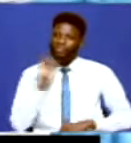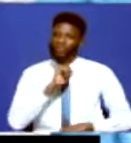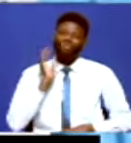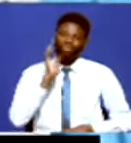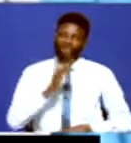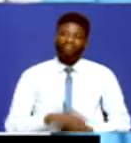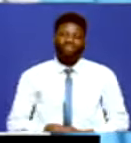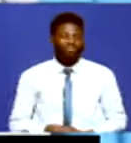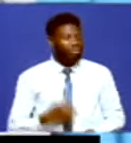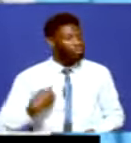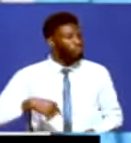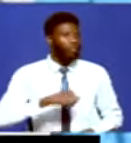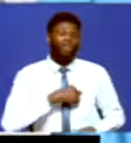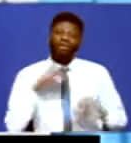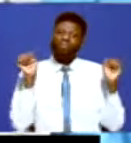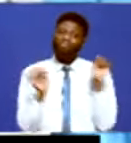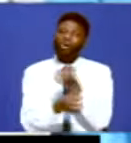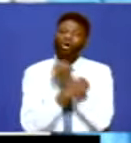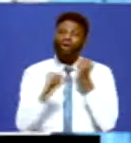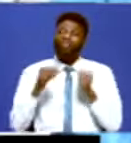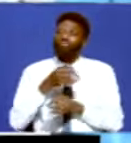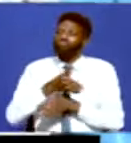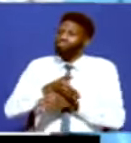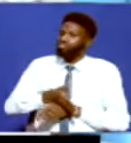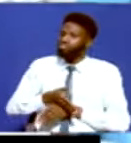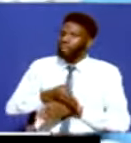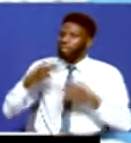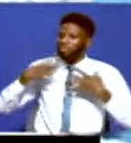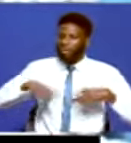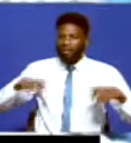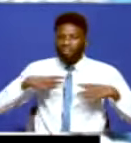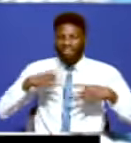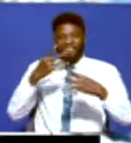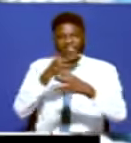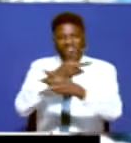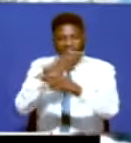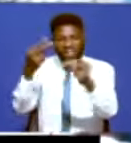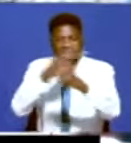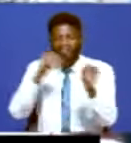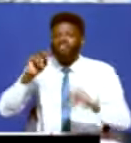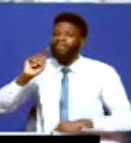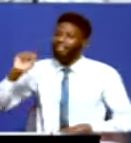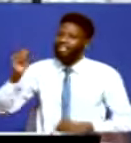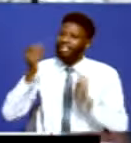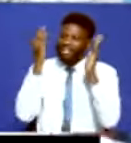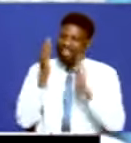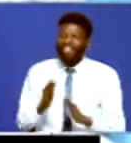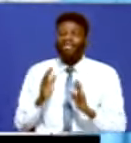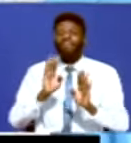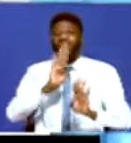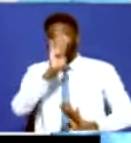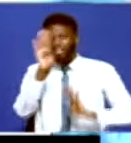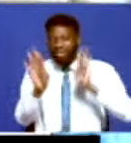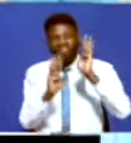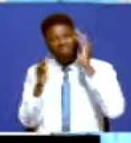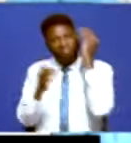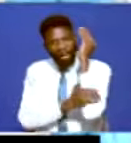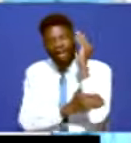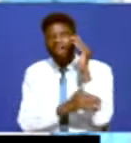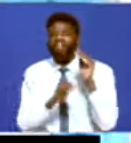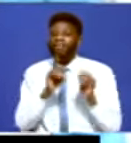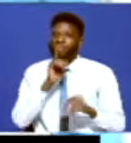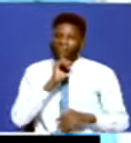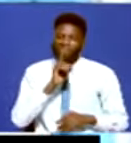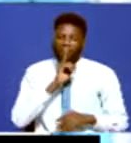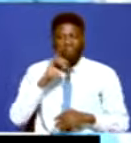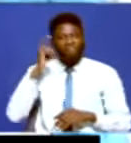za wananchi na tabia ambazo ni mbaya za kujaribu kuelekeza ati mafikra